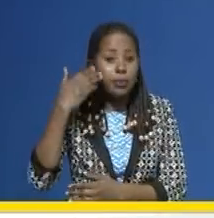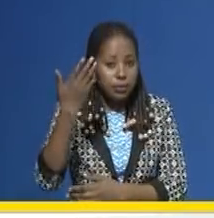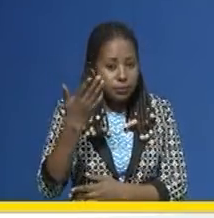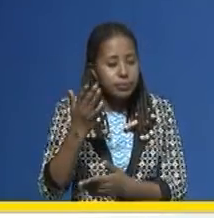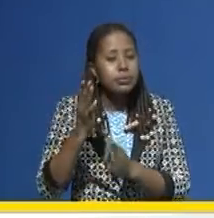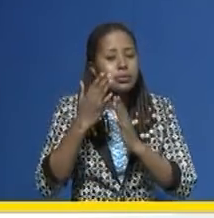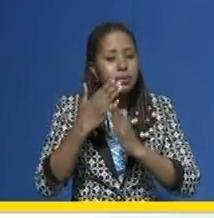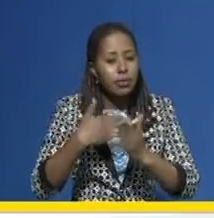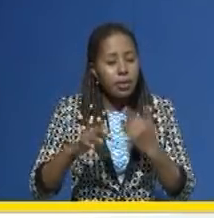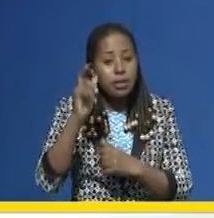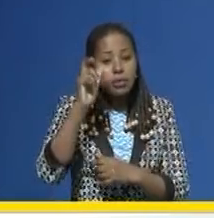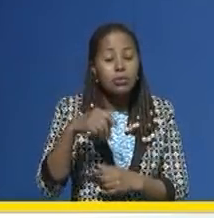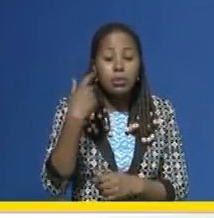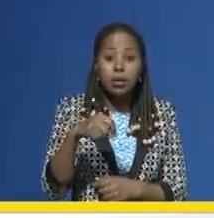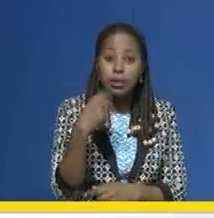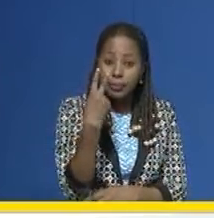Tayari zaidi ya watu